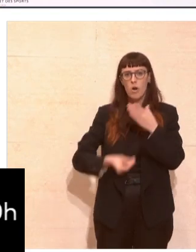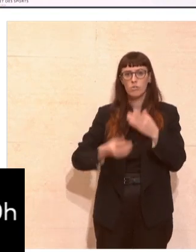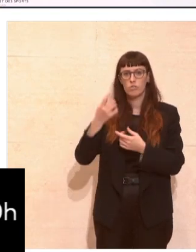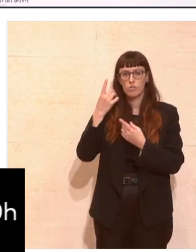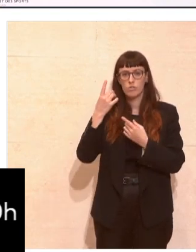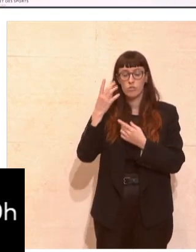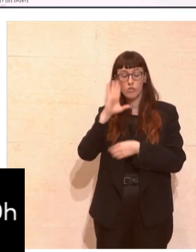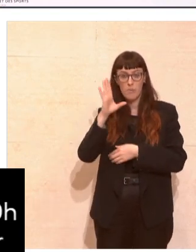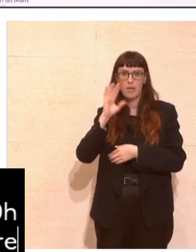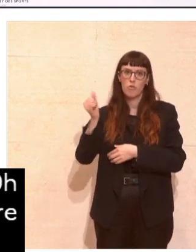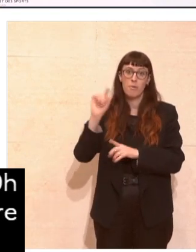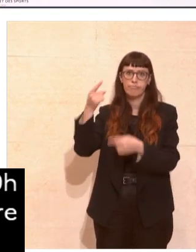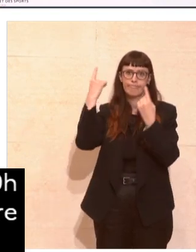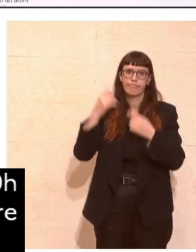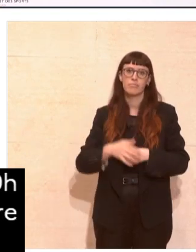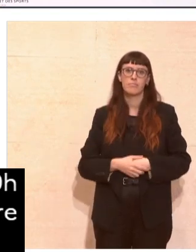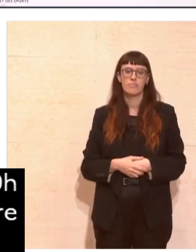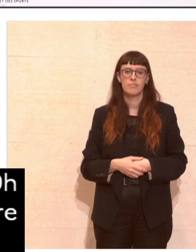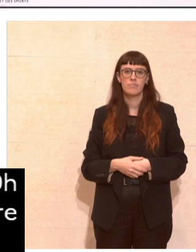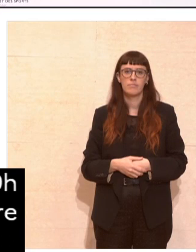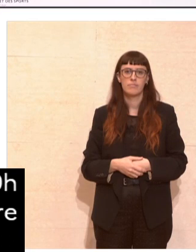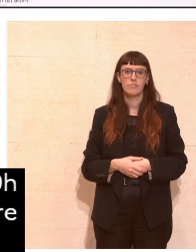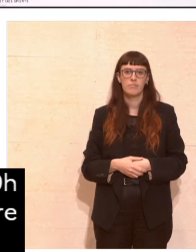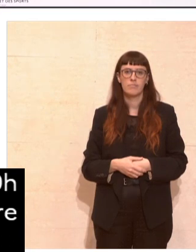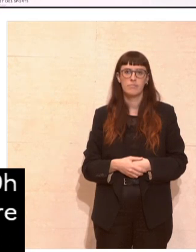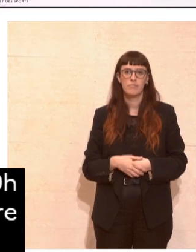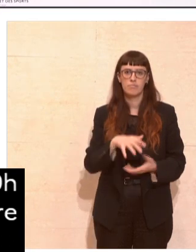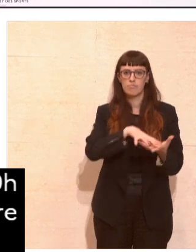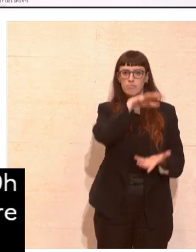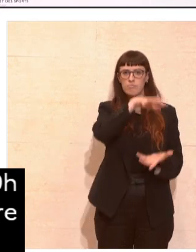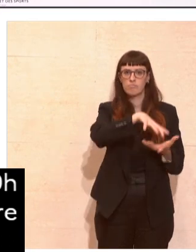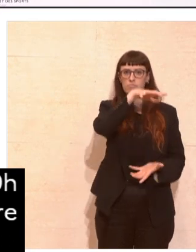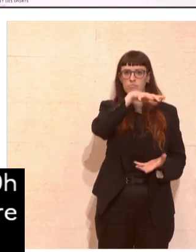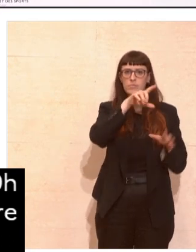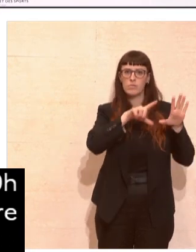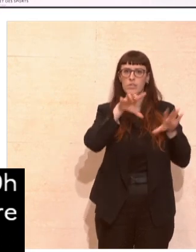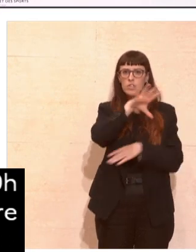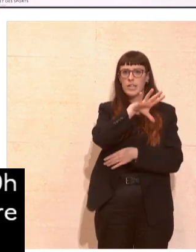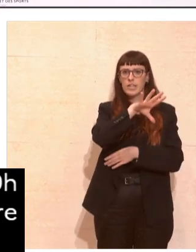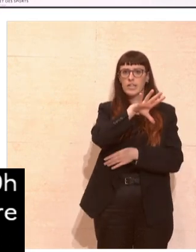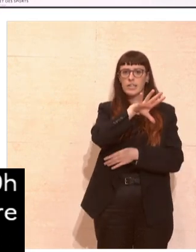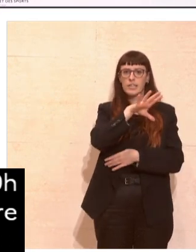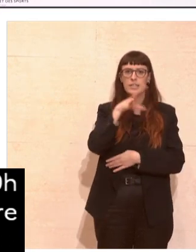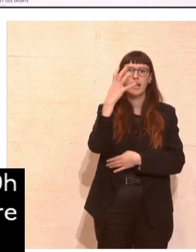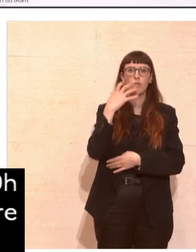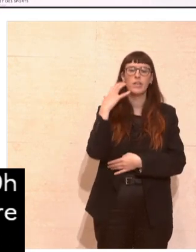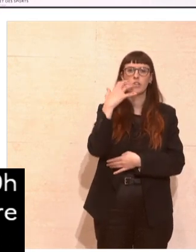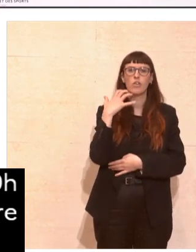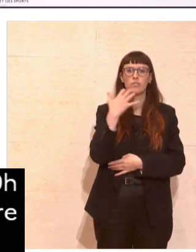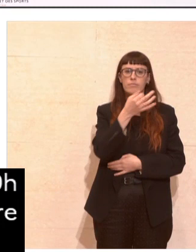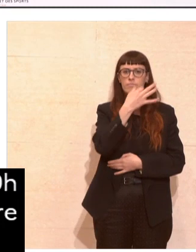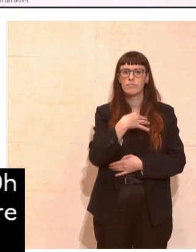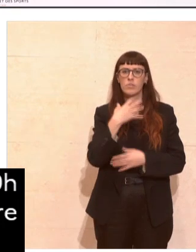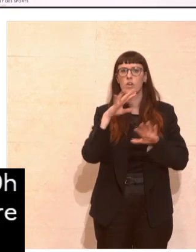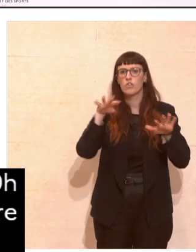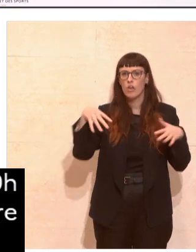mesurées dans une cohorte de 315 adolescents et on voit que, je vous avais dit, il faut 9 heures, 9